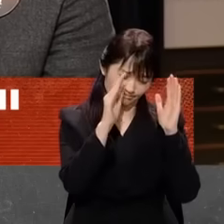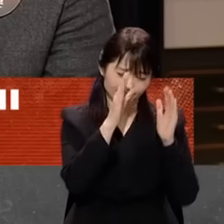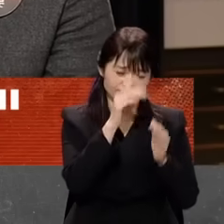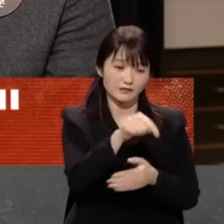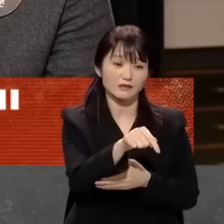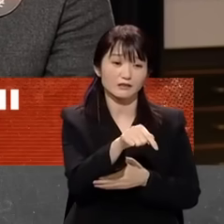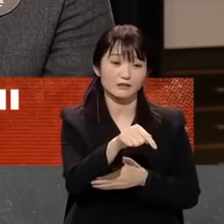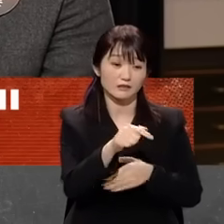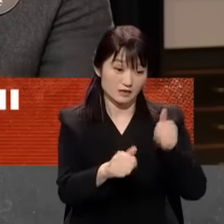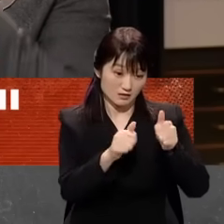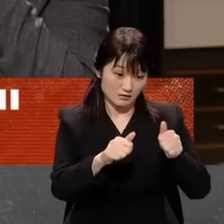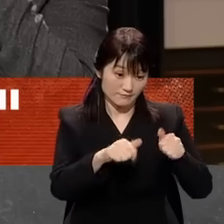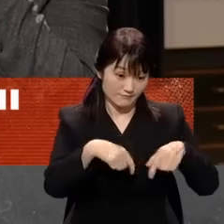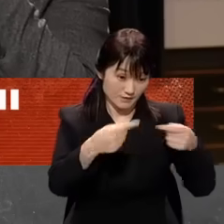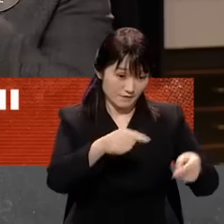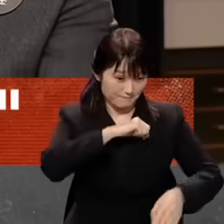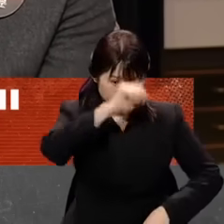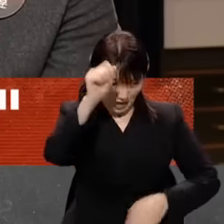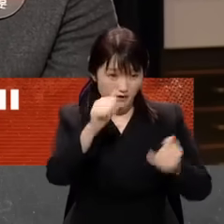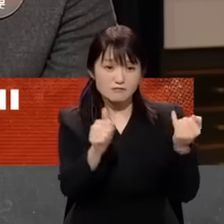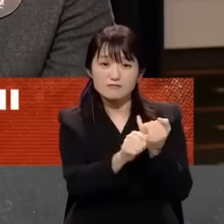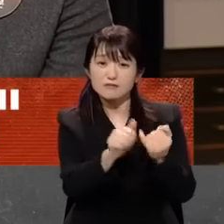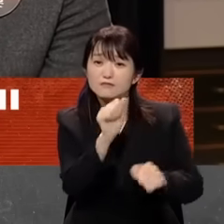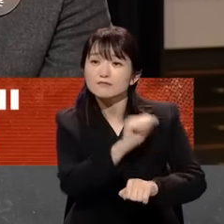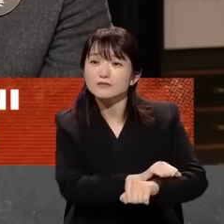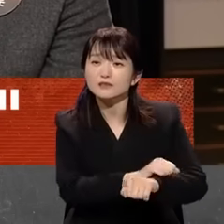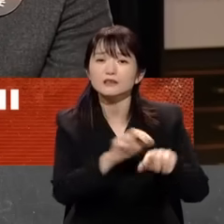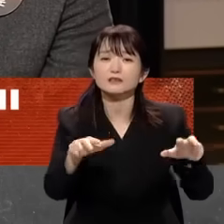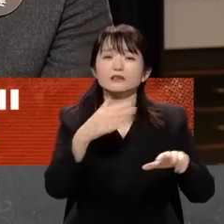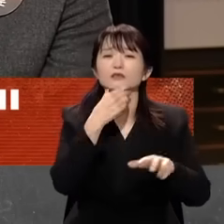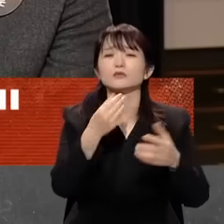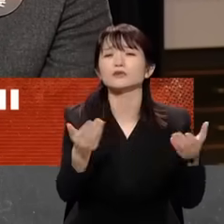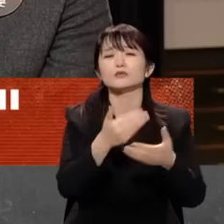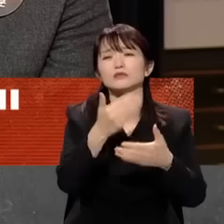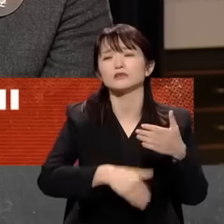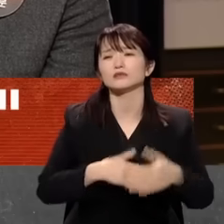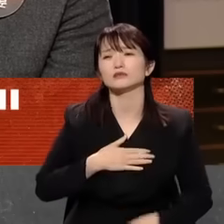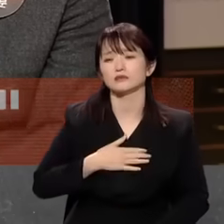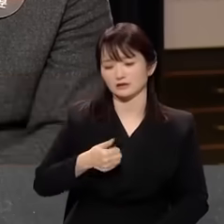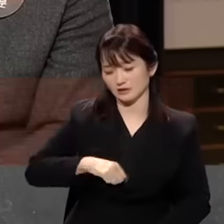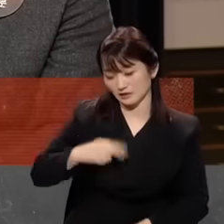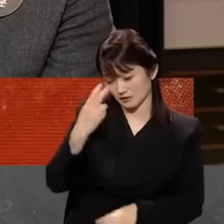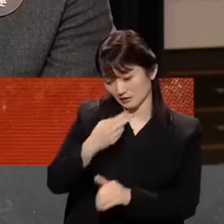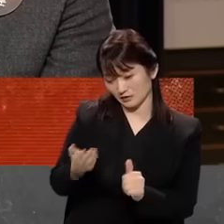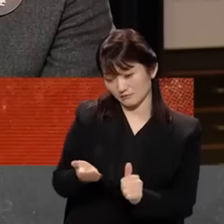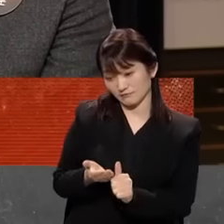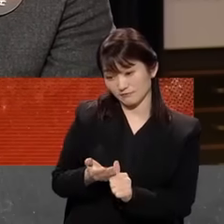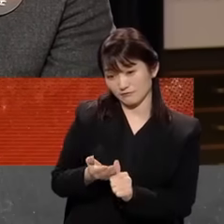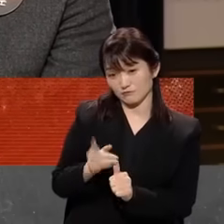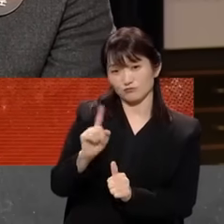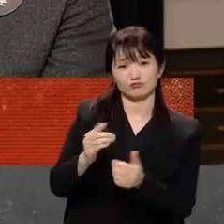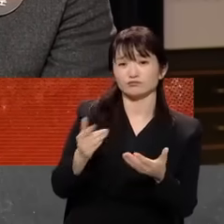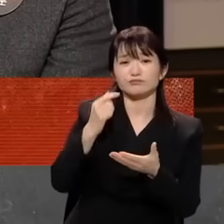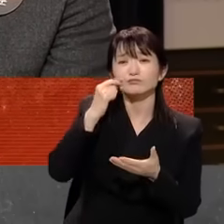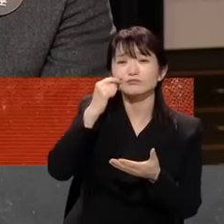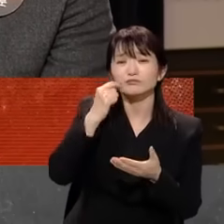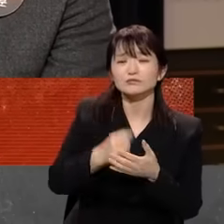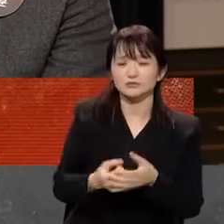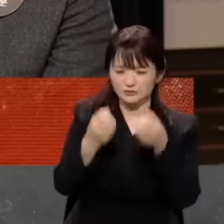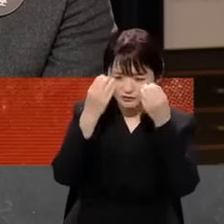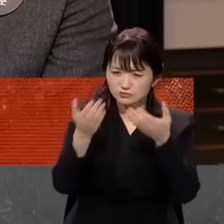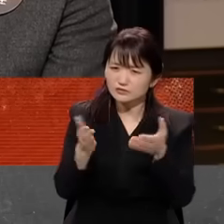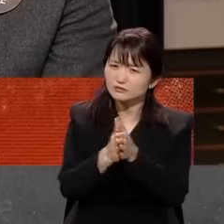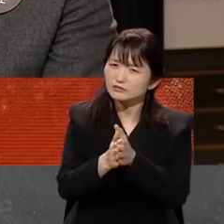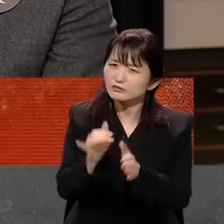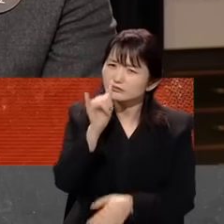시험에도 철석 한번 해보고 결혼도 잘하고 이제 행복한 일만 남았네 난 지열이 클 때까지 꼼짝도 못 하겠지 그럼 새로운 일 시작할